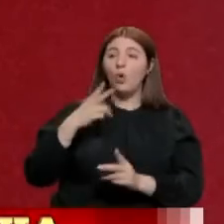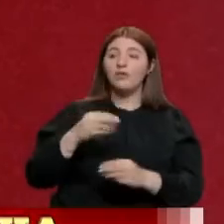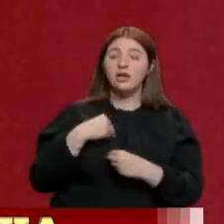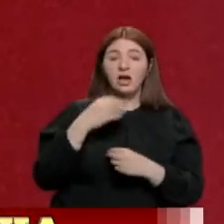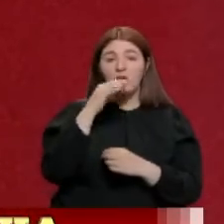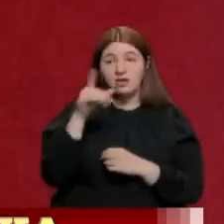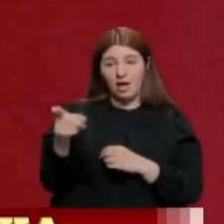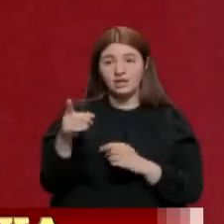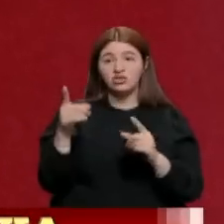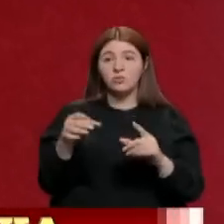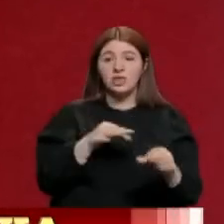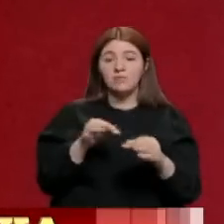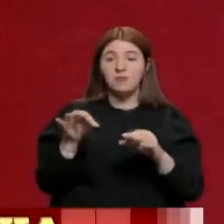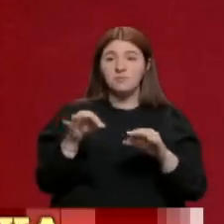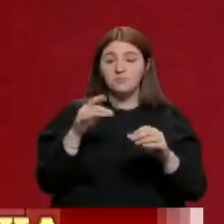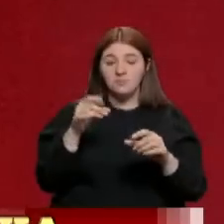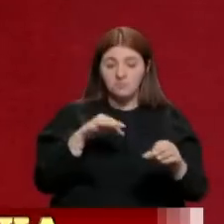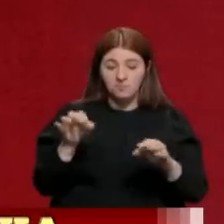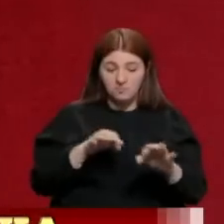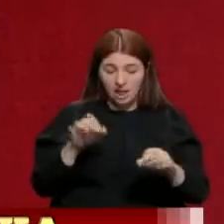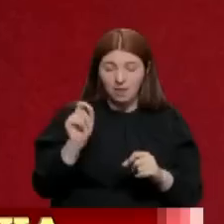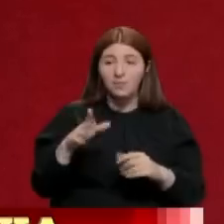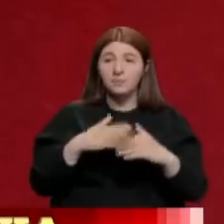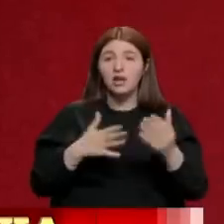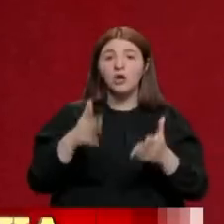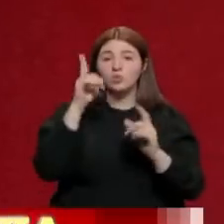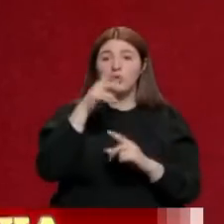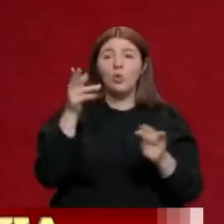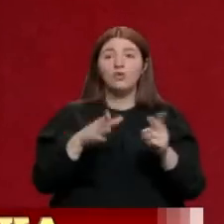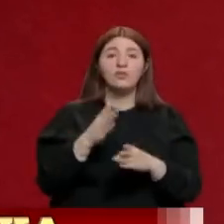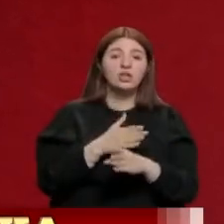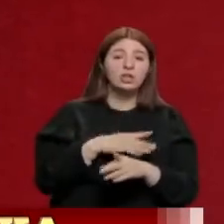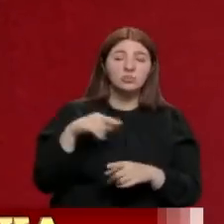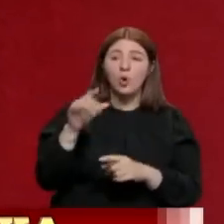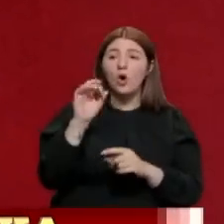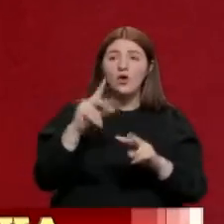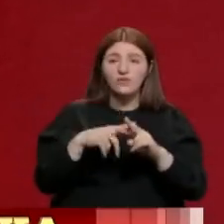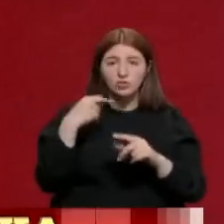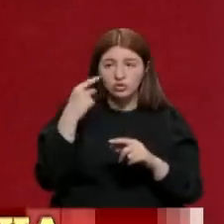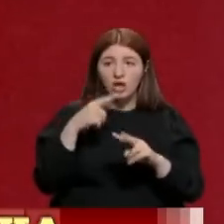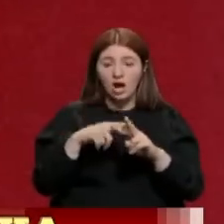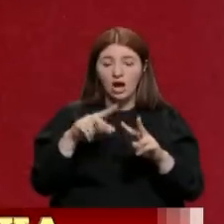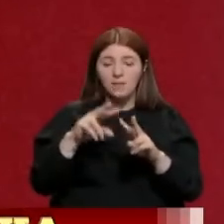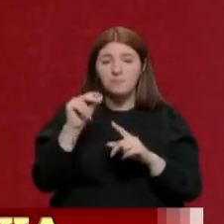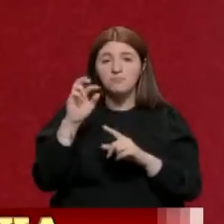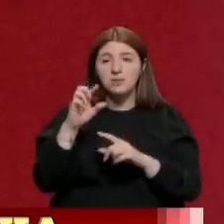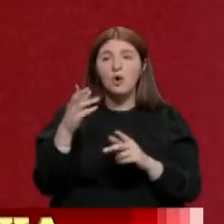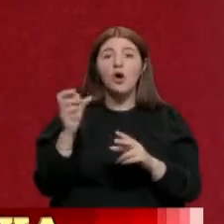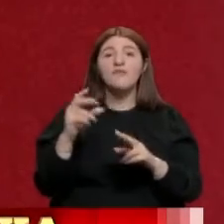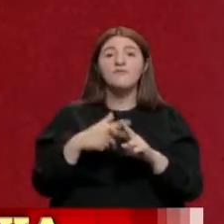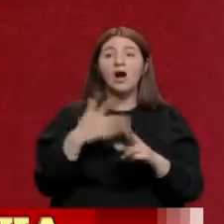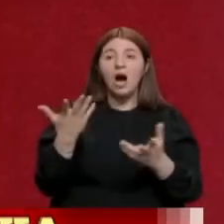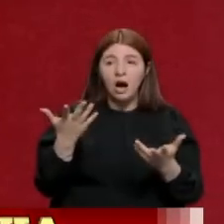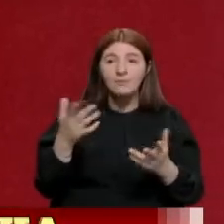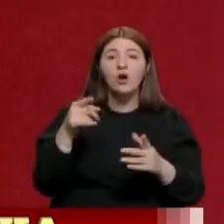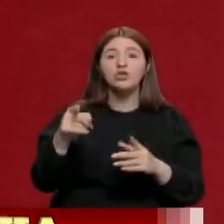öldürdü. Ankara'dan işte bu imar planları yapılıp bu binalar yapıldığı için öldü yurttaşlarımız. Ovalara düşün, Amip Ovası dünyanın en bereketli ovası ama